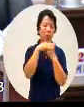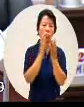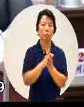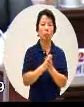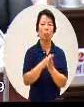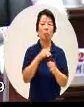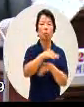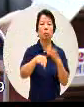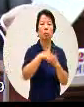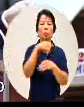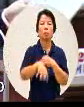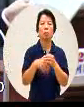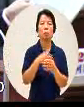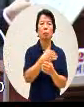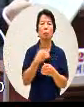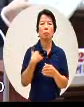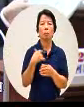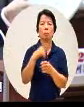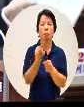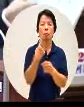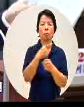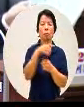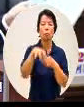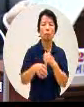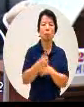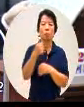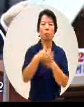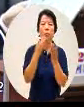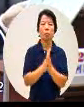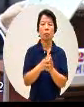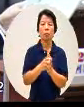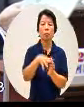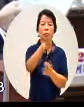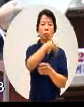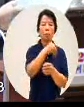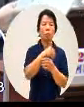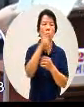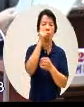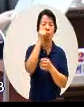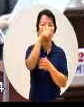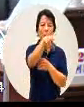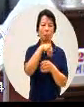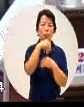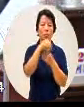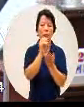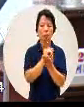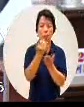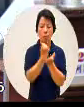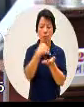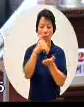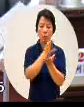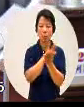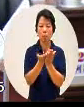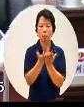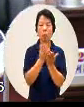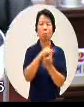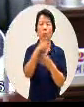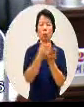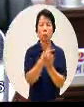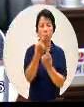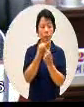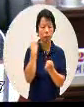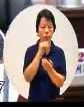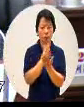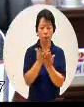員局的局長我特別去要了一份台南市的經濟發展局的預算書來我昨天翻了一下